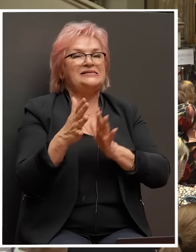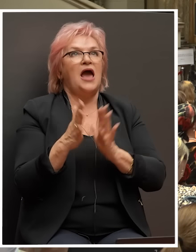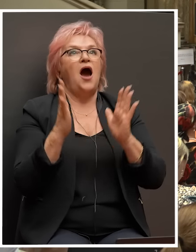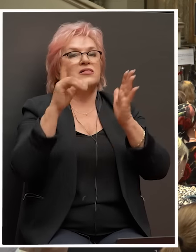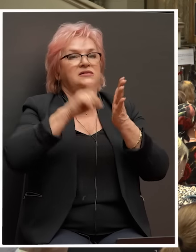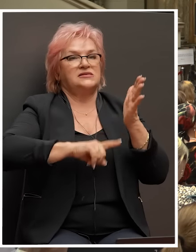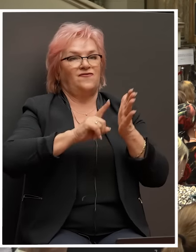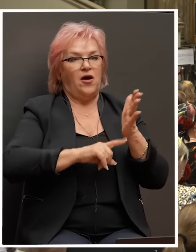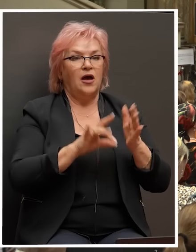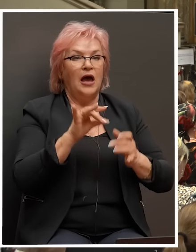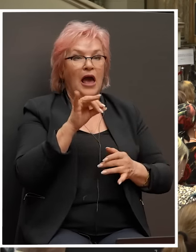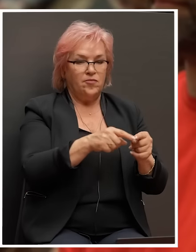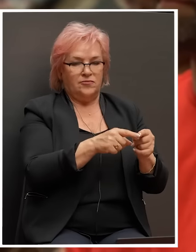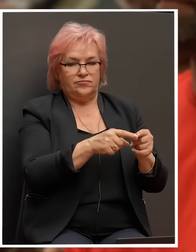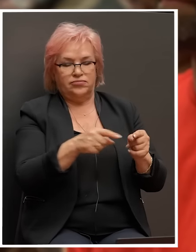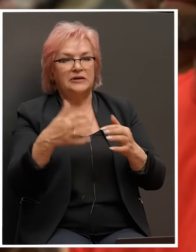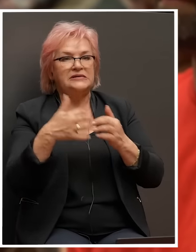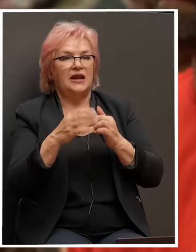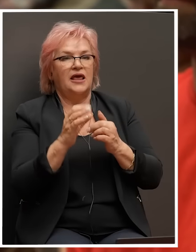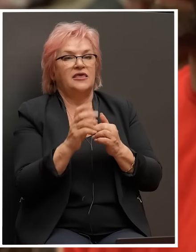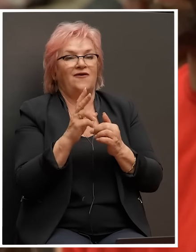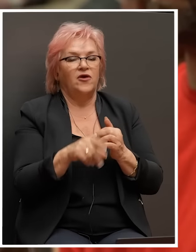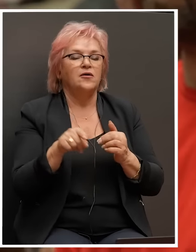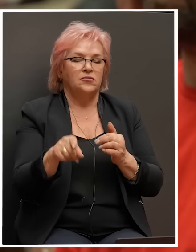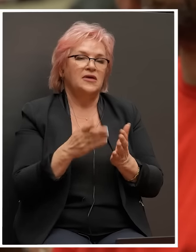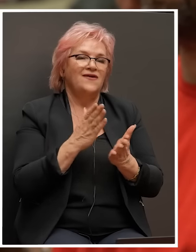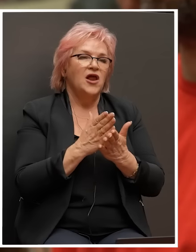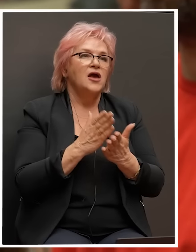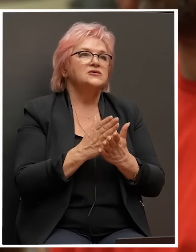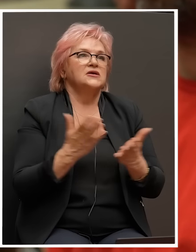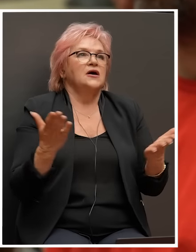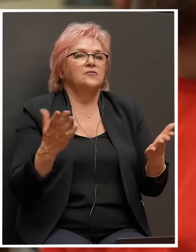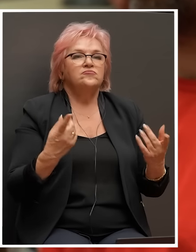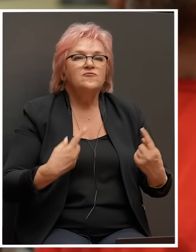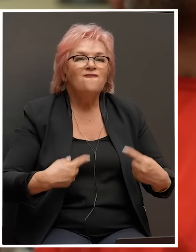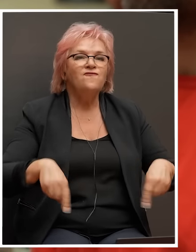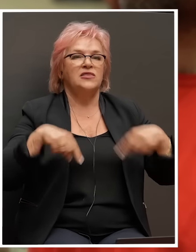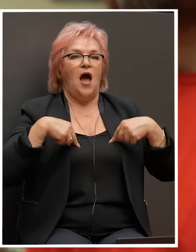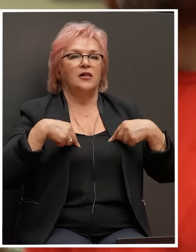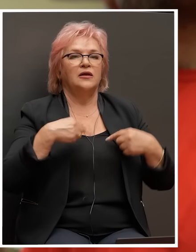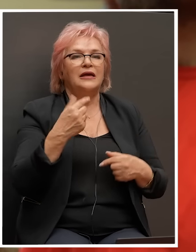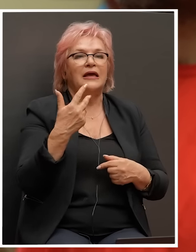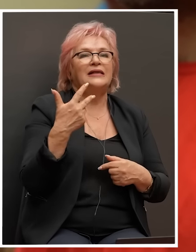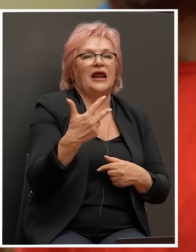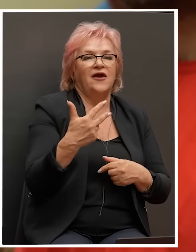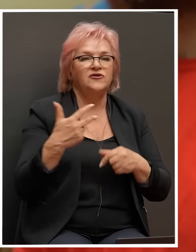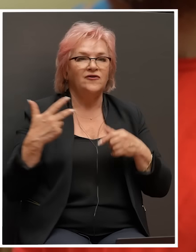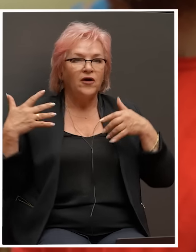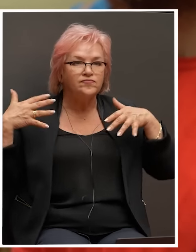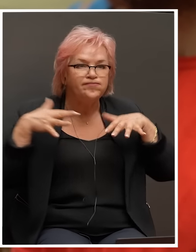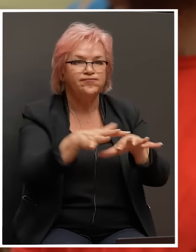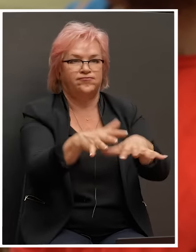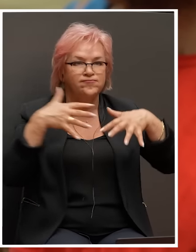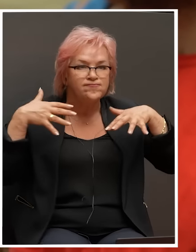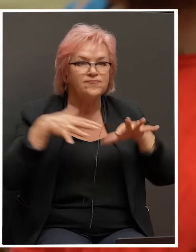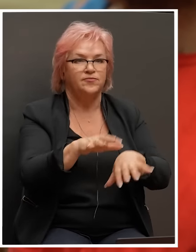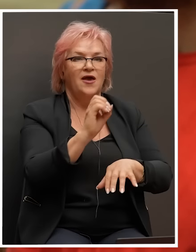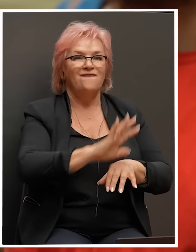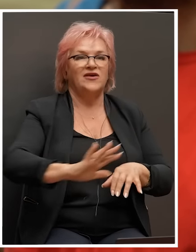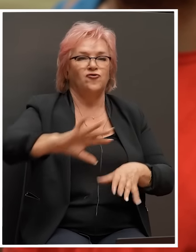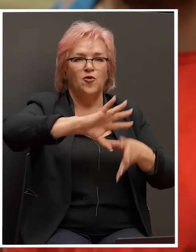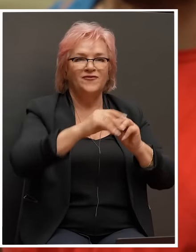в конечном итоге, в течение всего Средневековья, является финалом третьего паломнического пути Европы. Всего в Европе